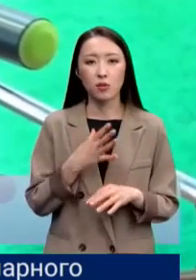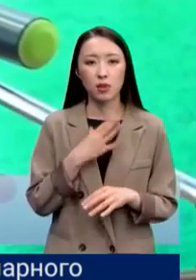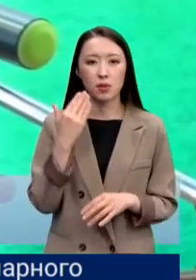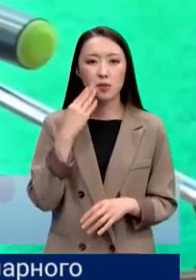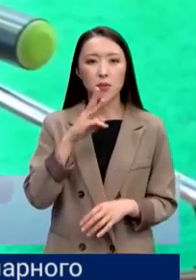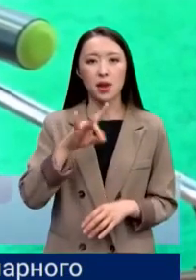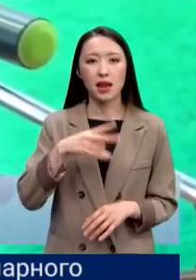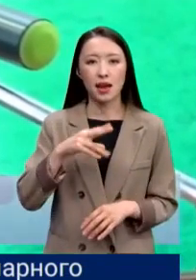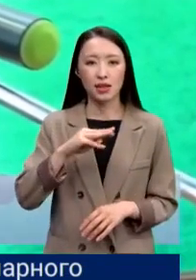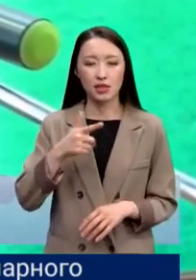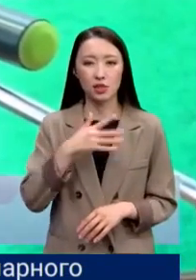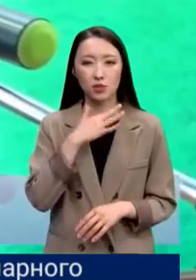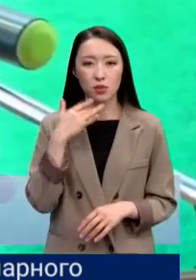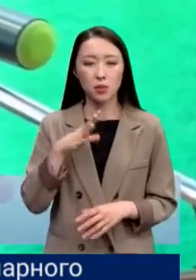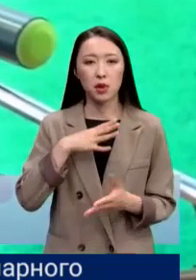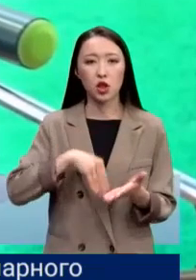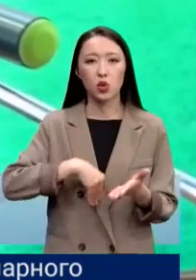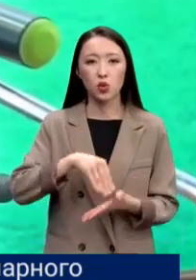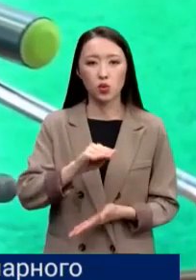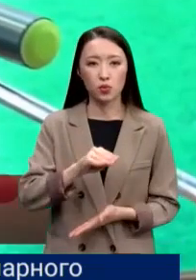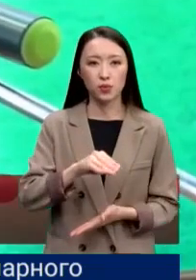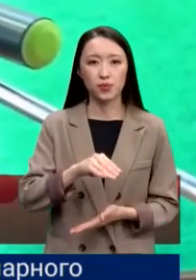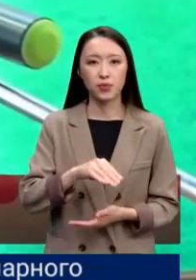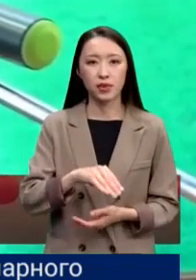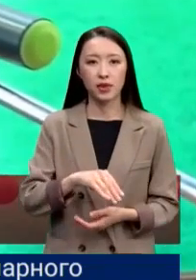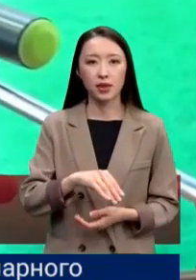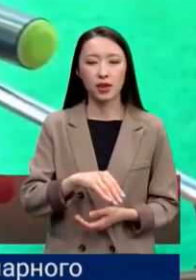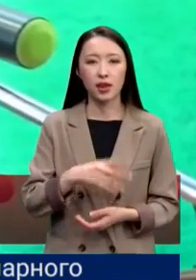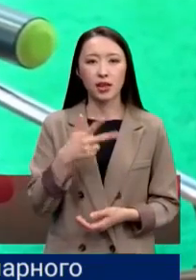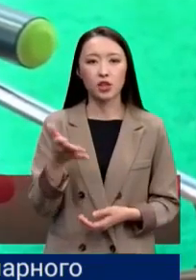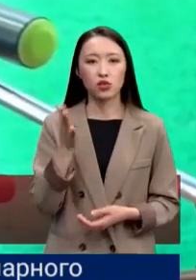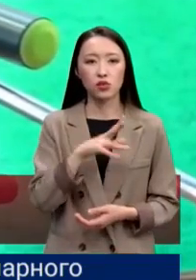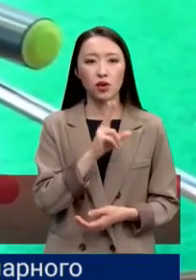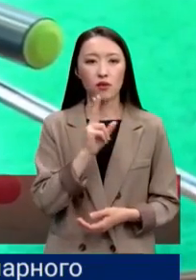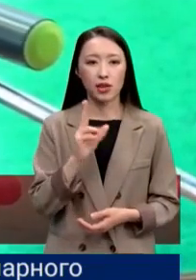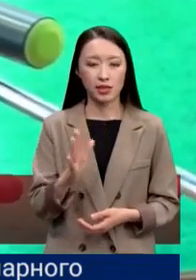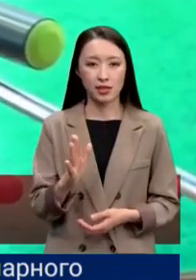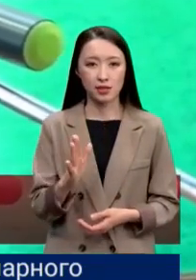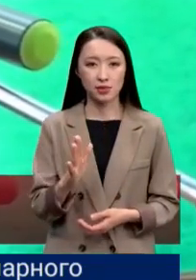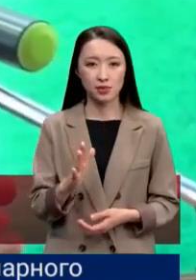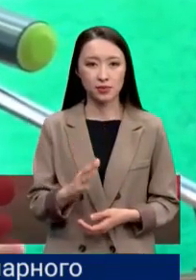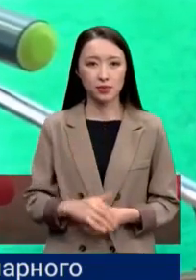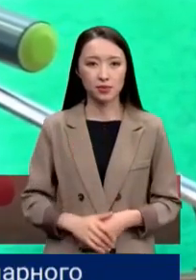тенге, было приобретено 35 квартир.